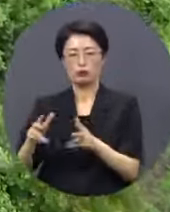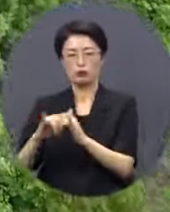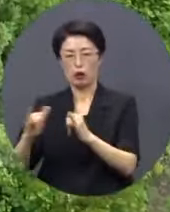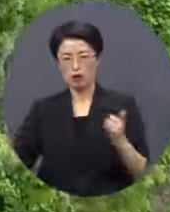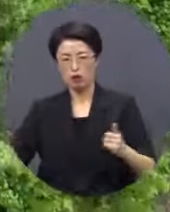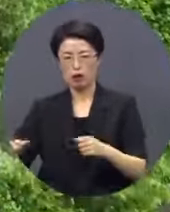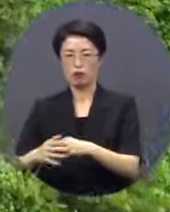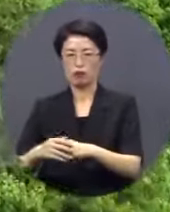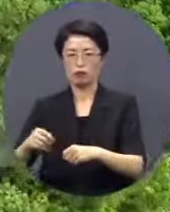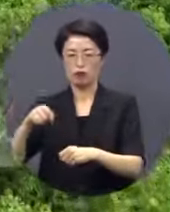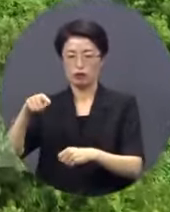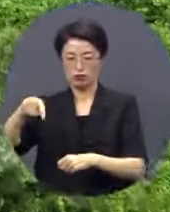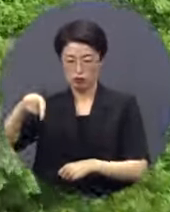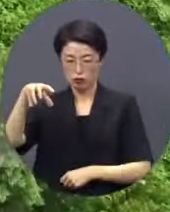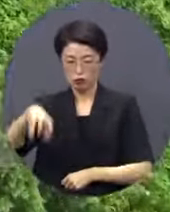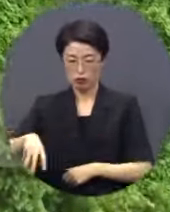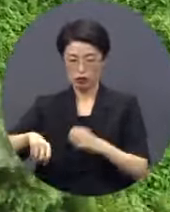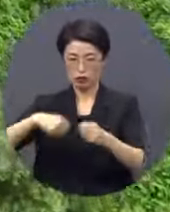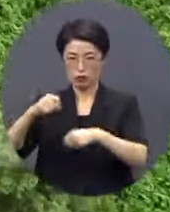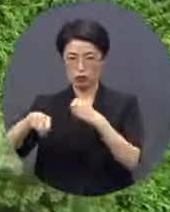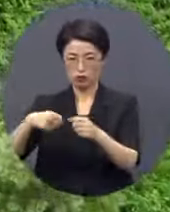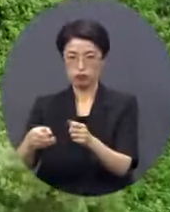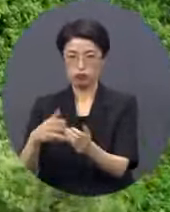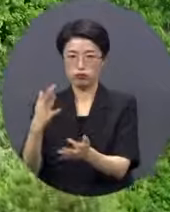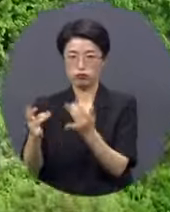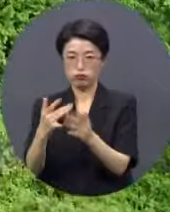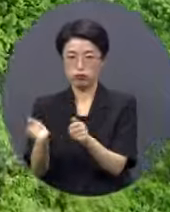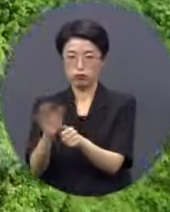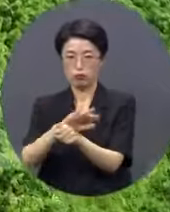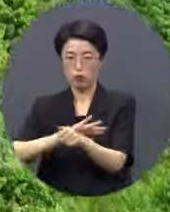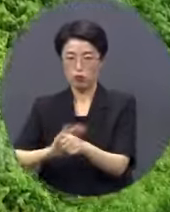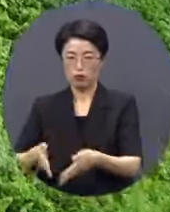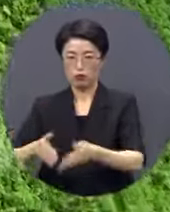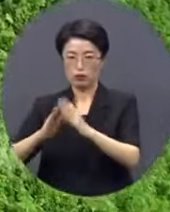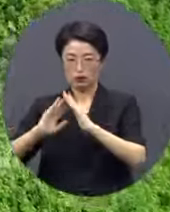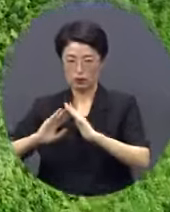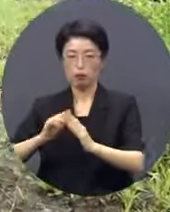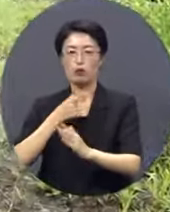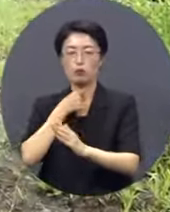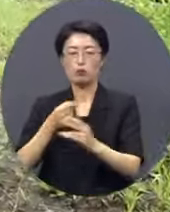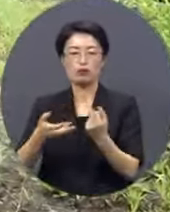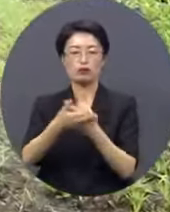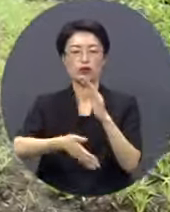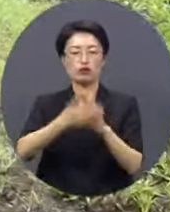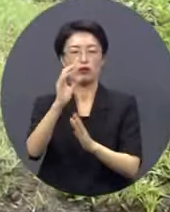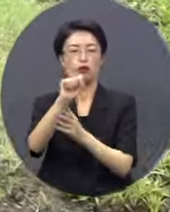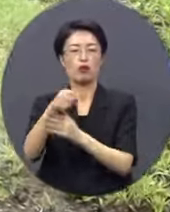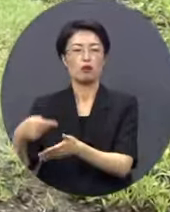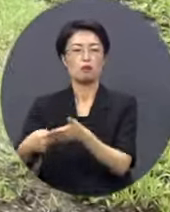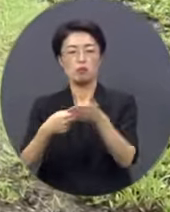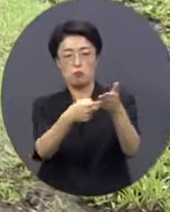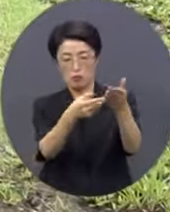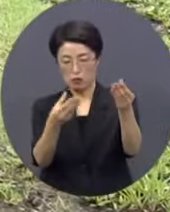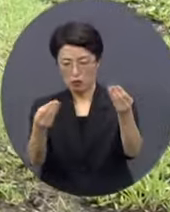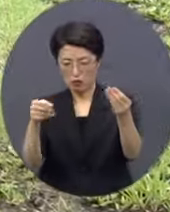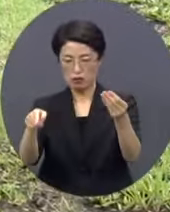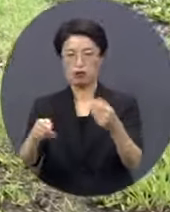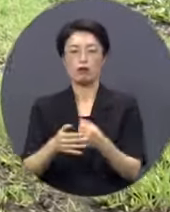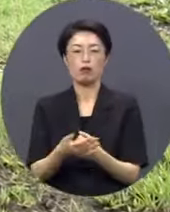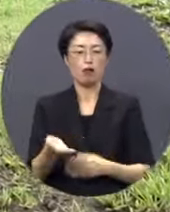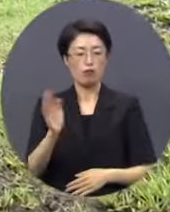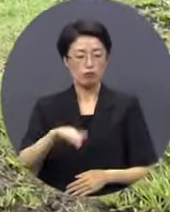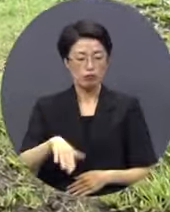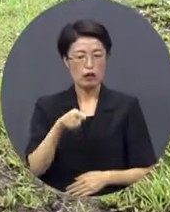규모의 동물 장묘 시설을 짓겠다며 제주시에 건축 허가를 신청한 곳입니다. 하지만 소식이 알려지자